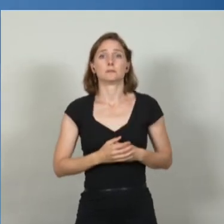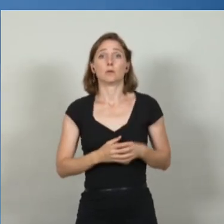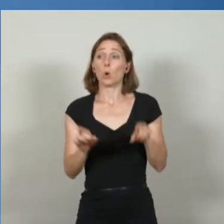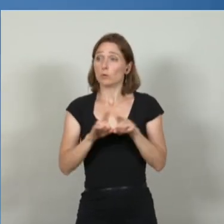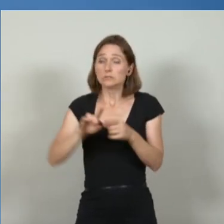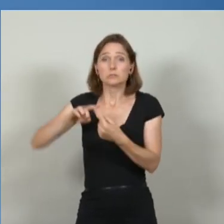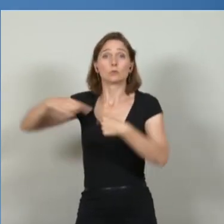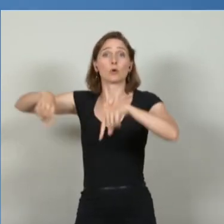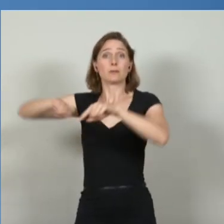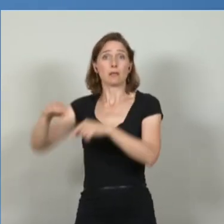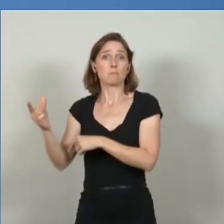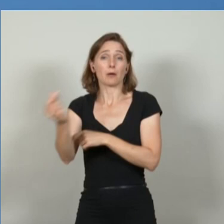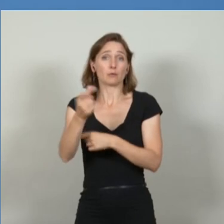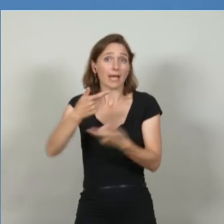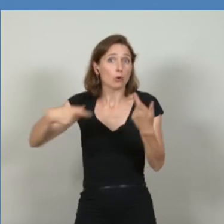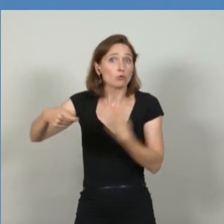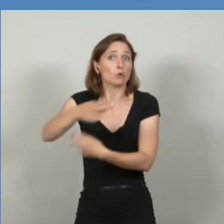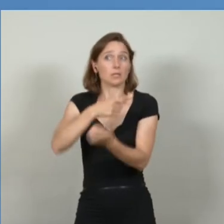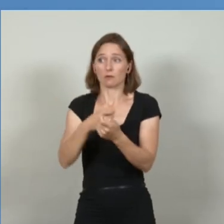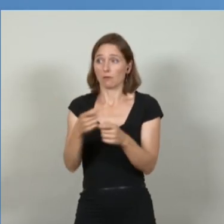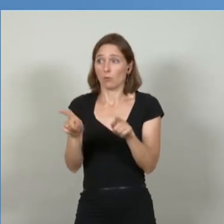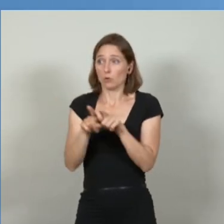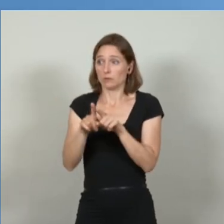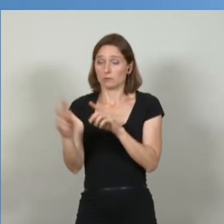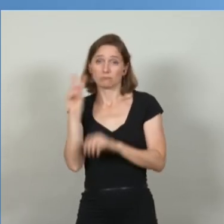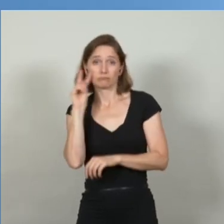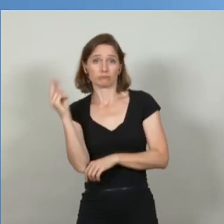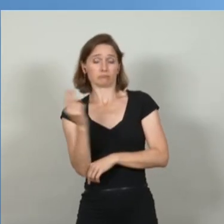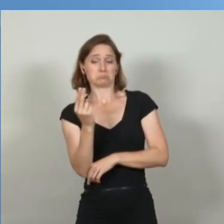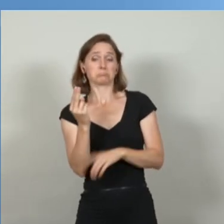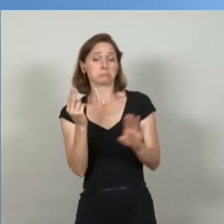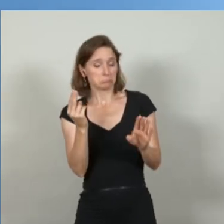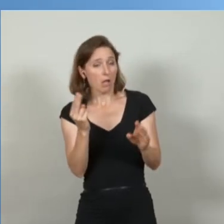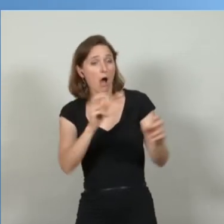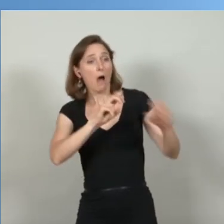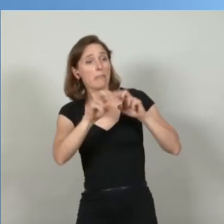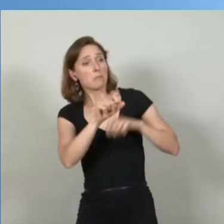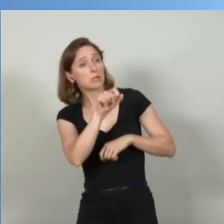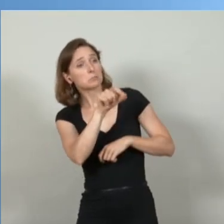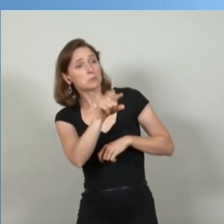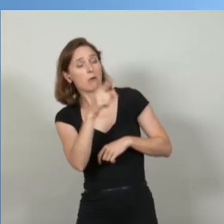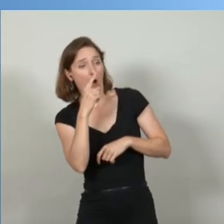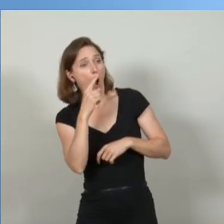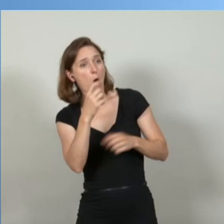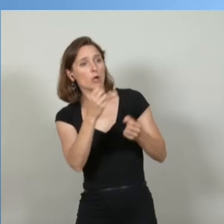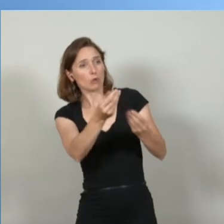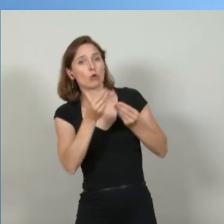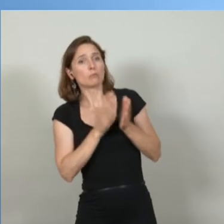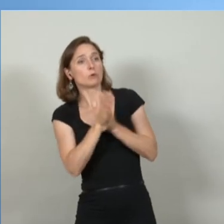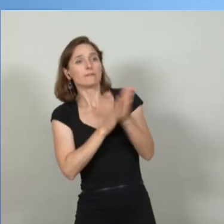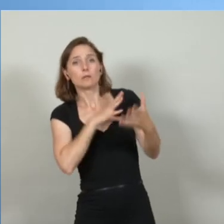partenaires économique qui a vu dans cette démarche une occasion de se lancer de s'activer